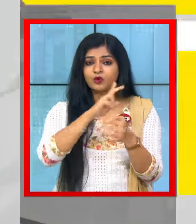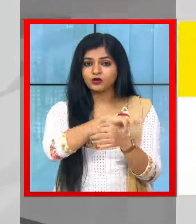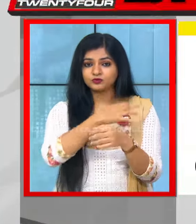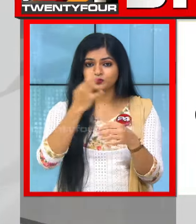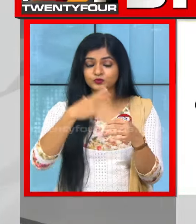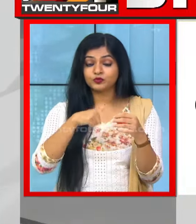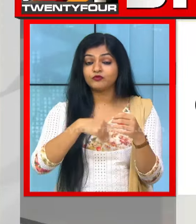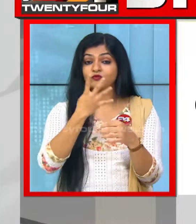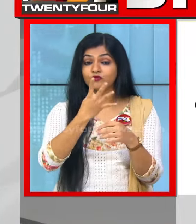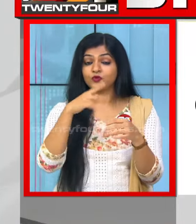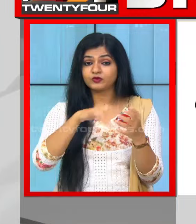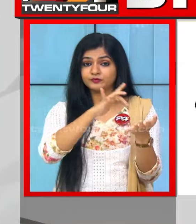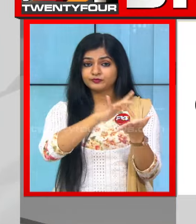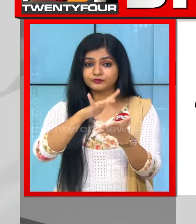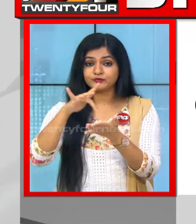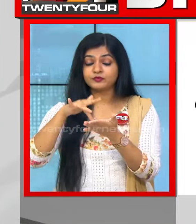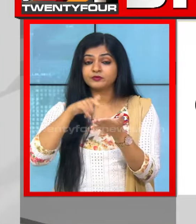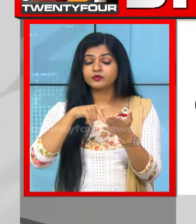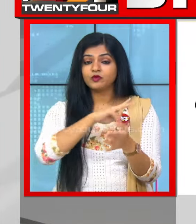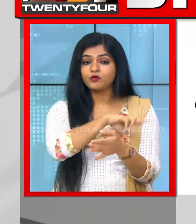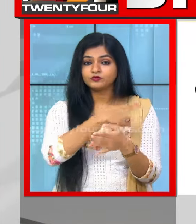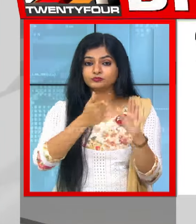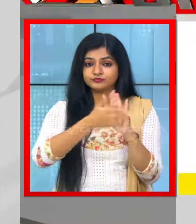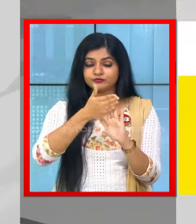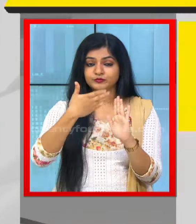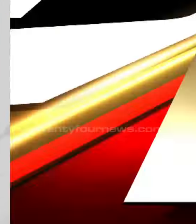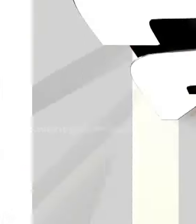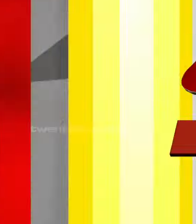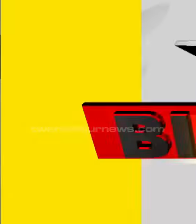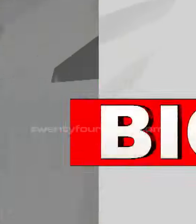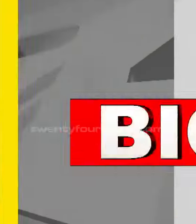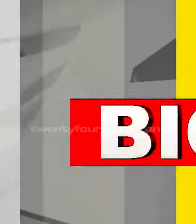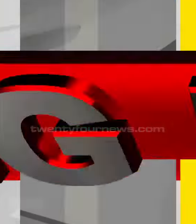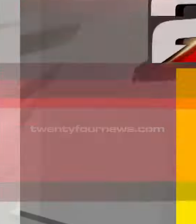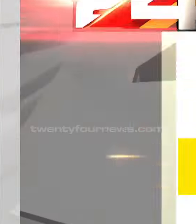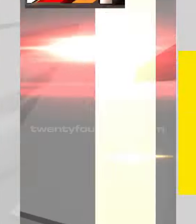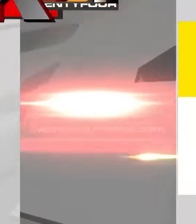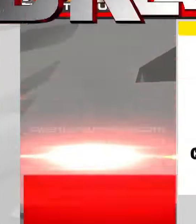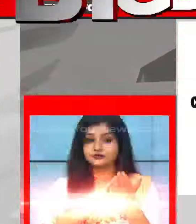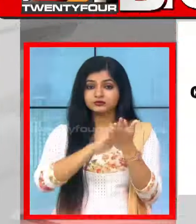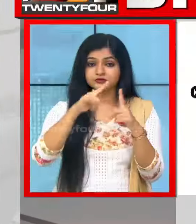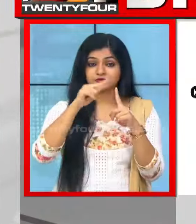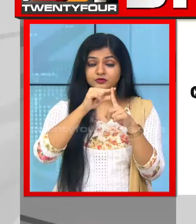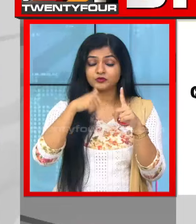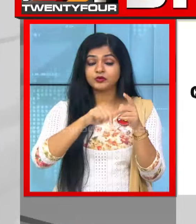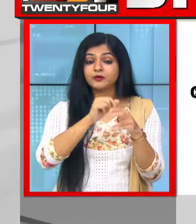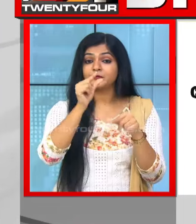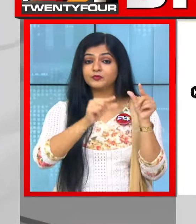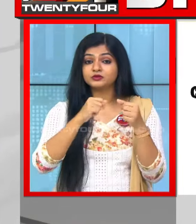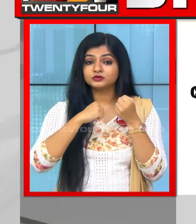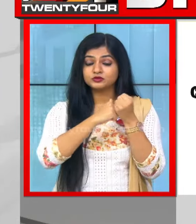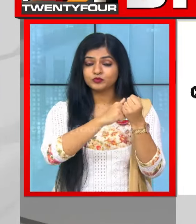നാല് സ്ഥലത്താണ് ആശുപത്രി വരുന്നത് രണ്ട് ടൗൺഷിപ്പുകളിൽ ജനകീയ ആരോഗ്യ കേന്ദ്രങ്ങളും